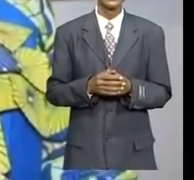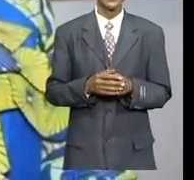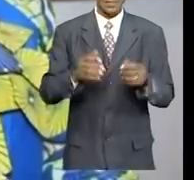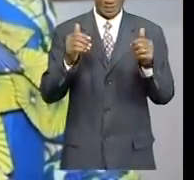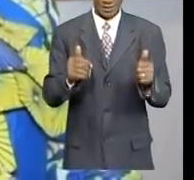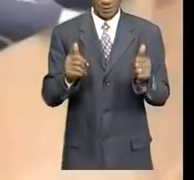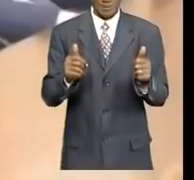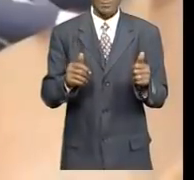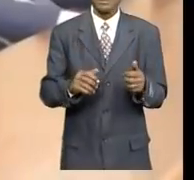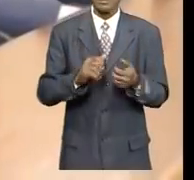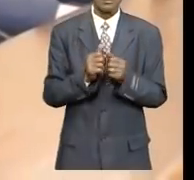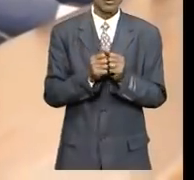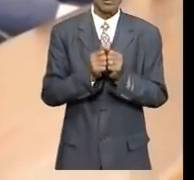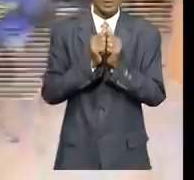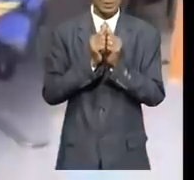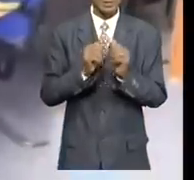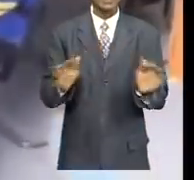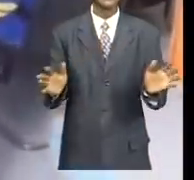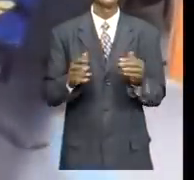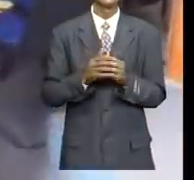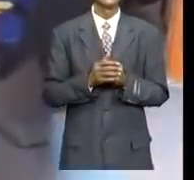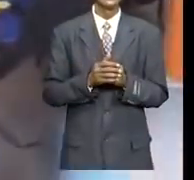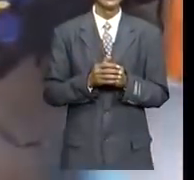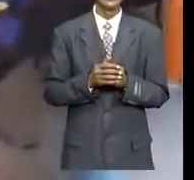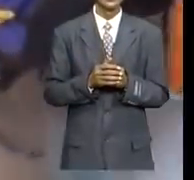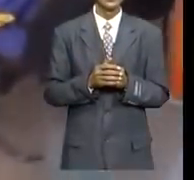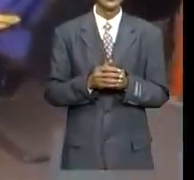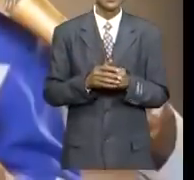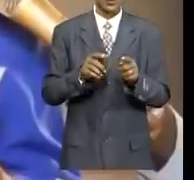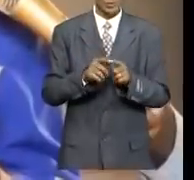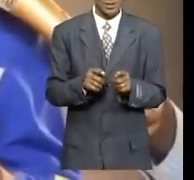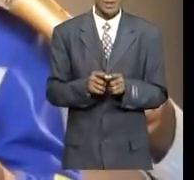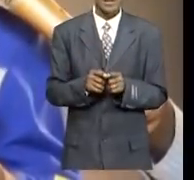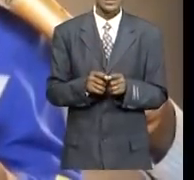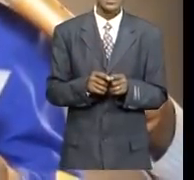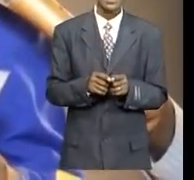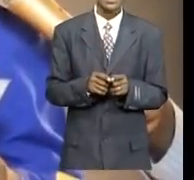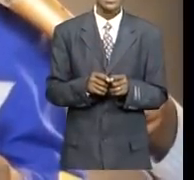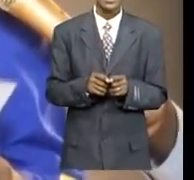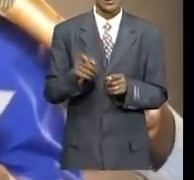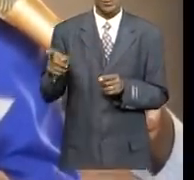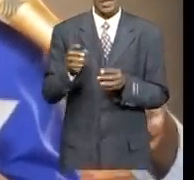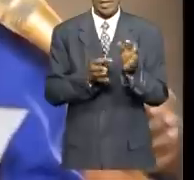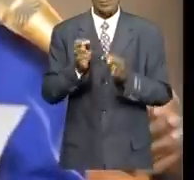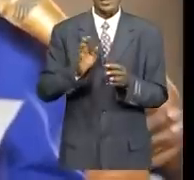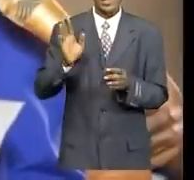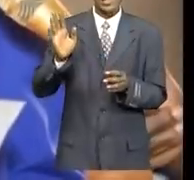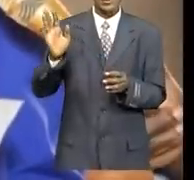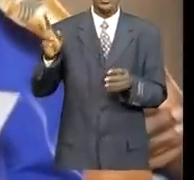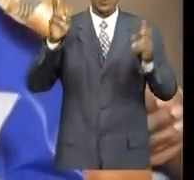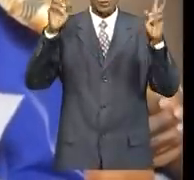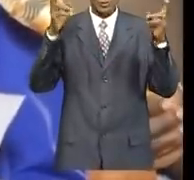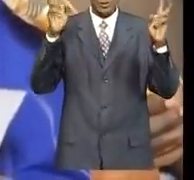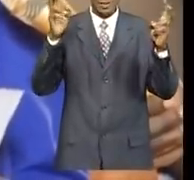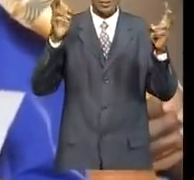par rapport à la taille du conseil d'administration ainsi que la garantie face aux risques. Voici la décision du jury